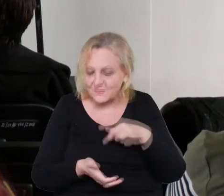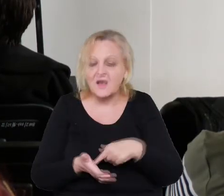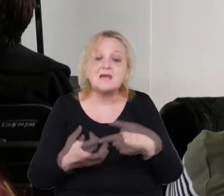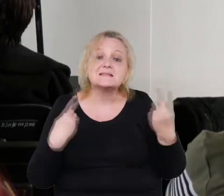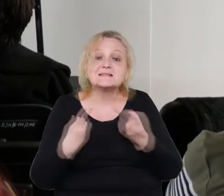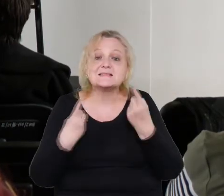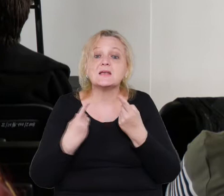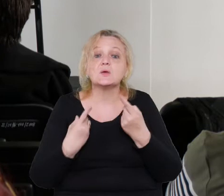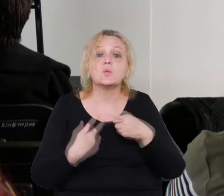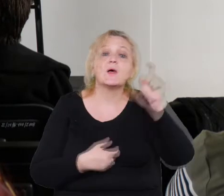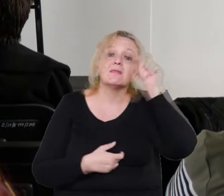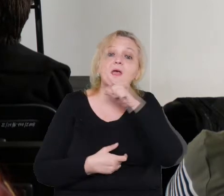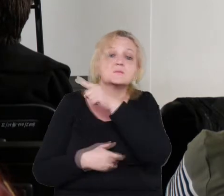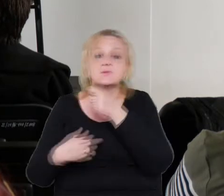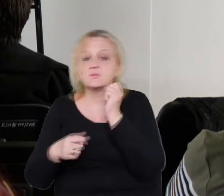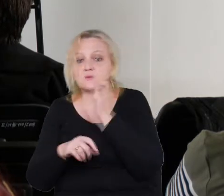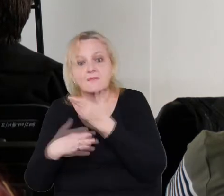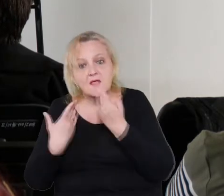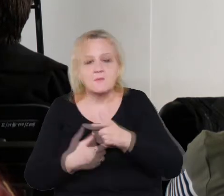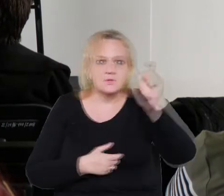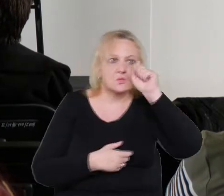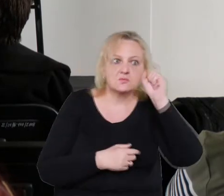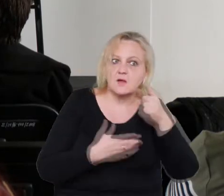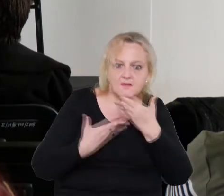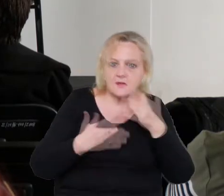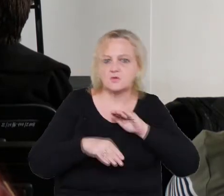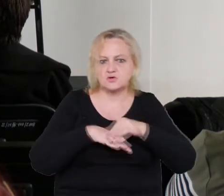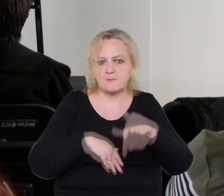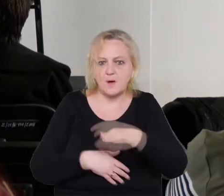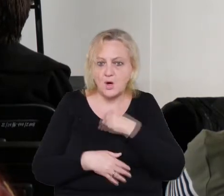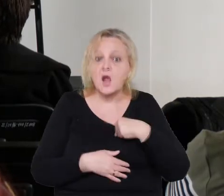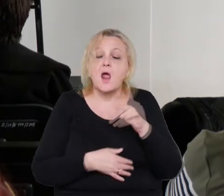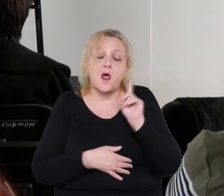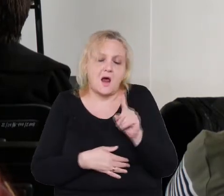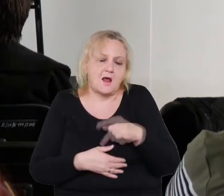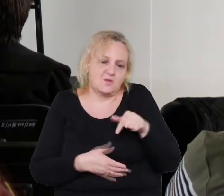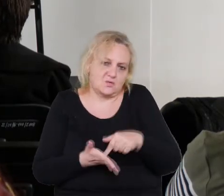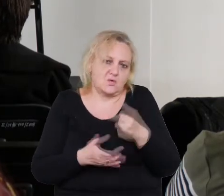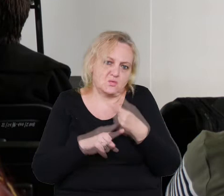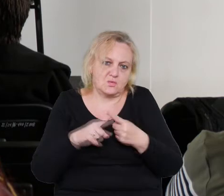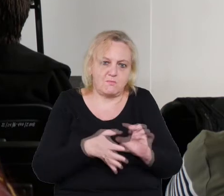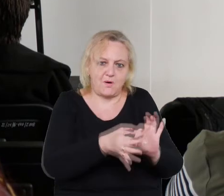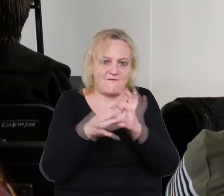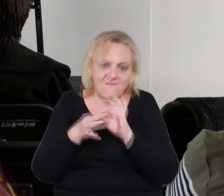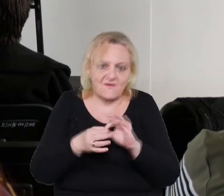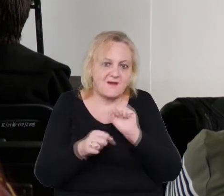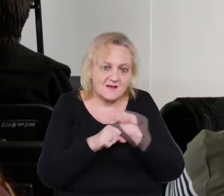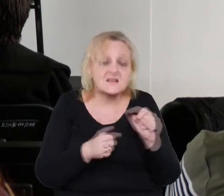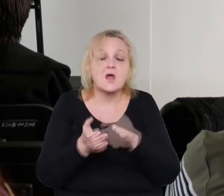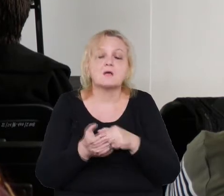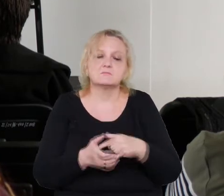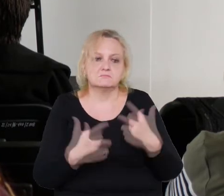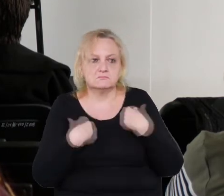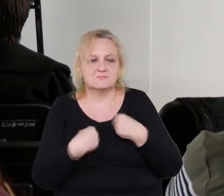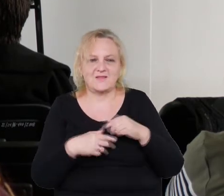jakie miały miejsce w Niemczech Czy teraz mają w Turcji natomiast no to jest ze sobą bardzo powiązane spodziewana